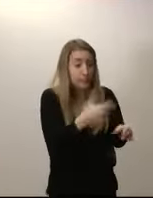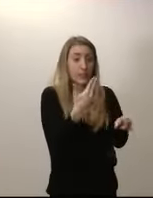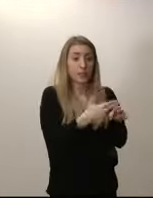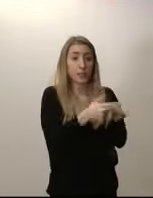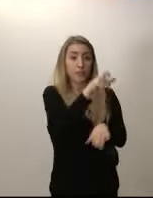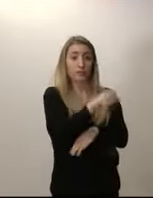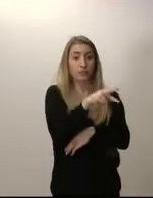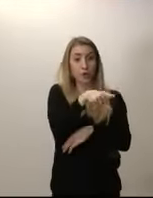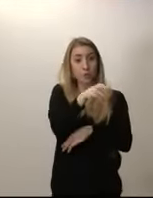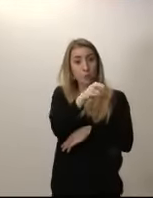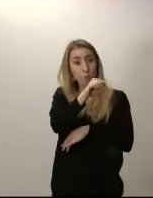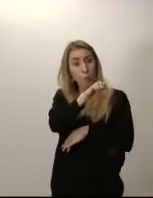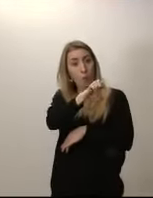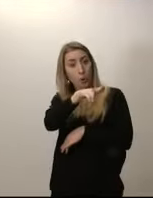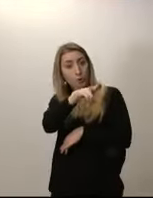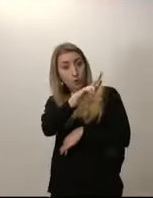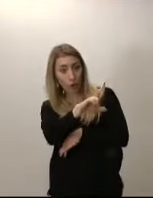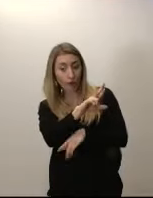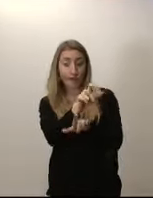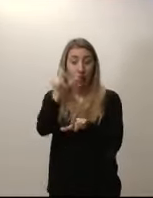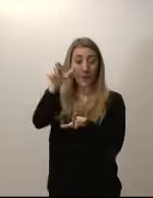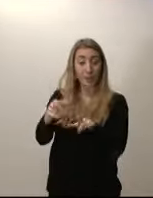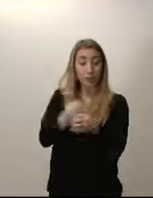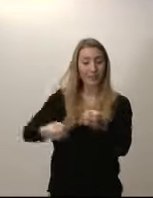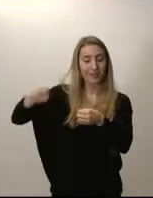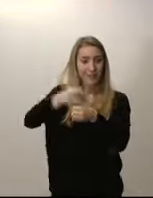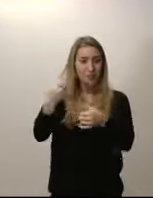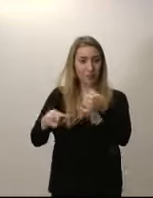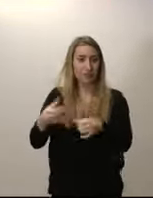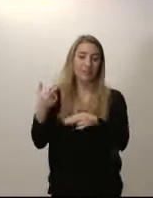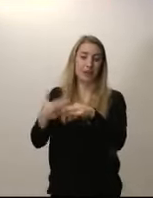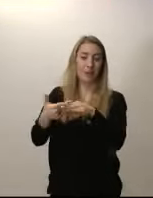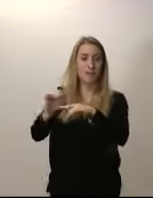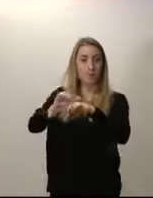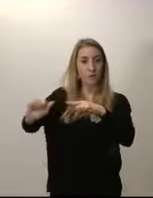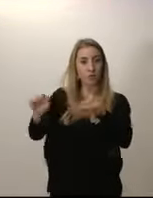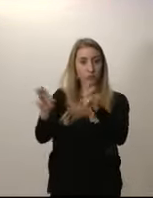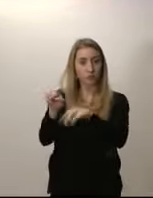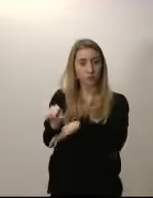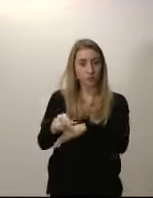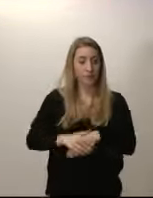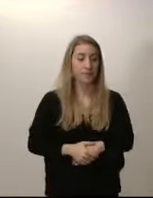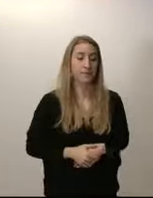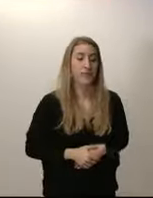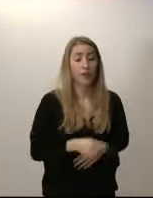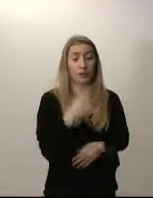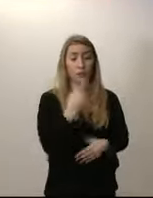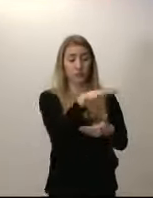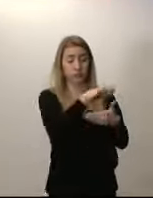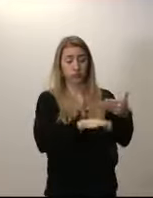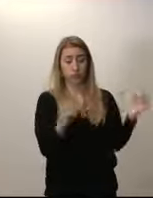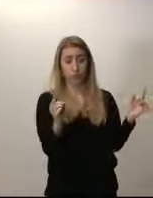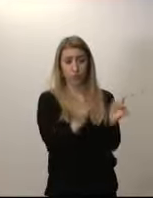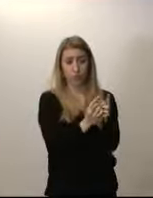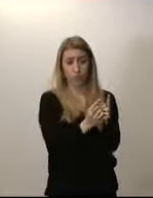poseur et celui qui a conçu le puzzle et qu'il appelle le faiseur. Et il conclut son préambule de la façon suivante, c'est très court, permettez-moi